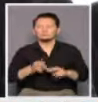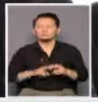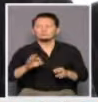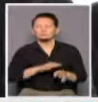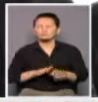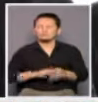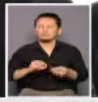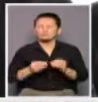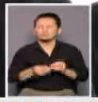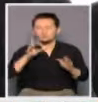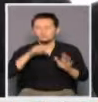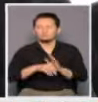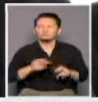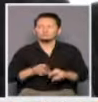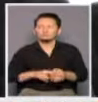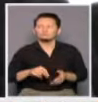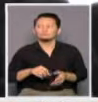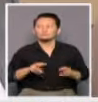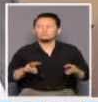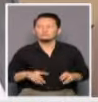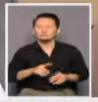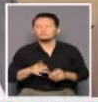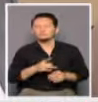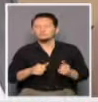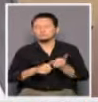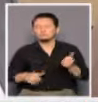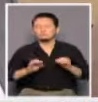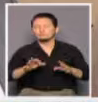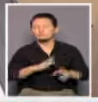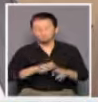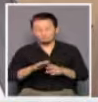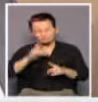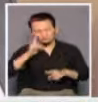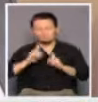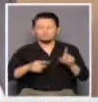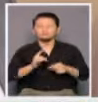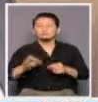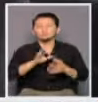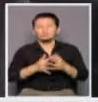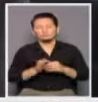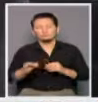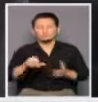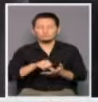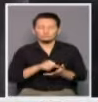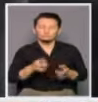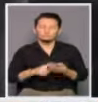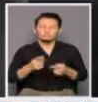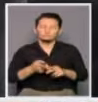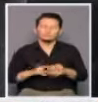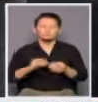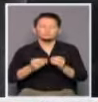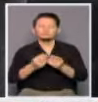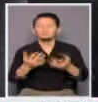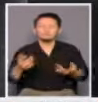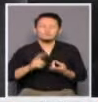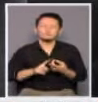в направлении решения социальных проблем страны. Депутаты района остановились на вопросах развития сельского хозяйства. Так они говорили о проблеме